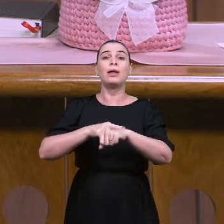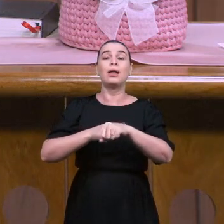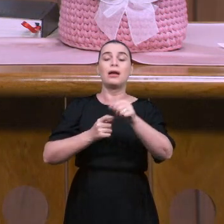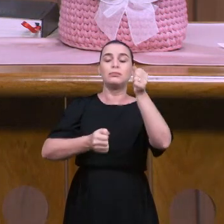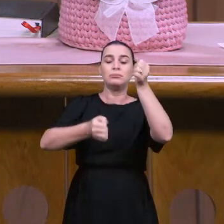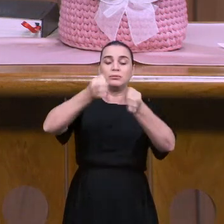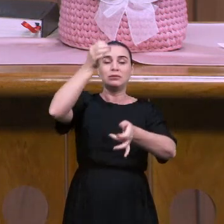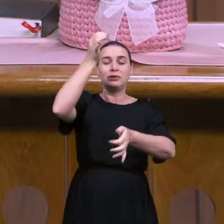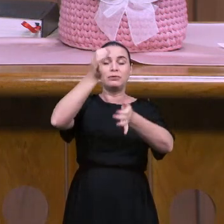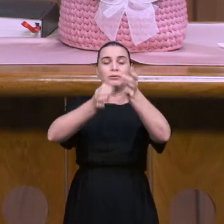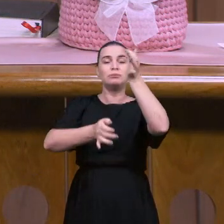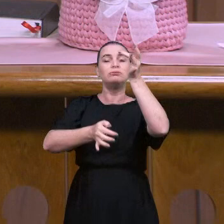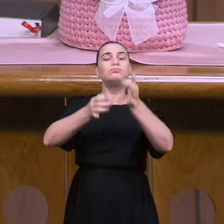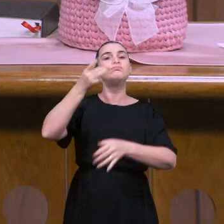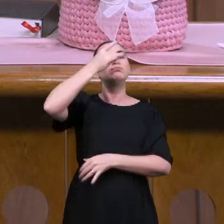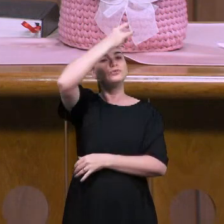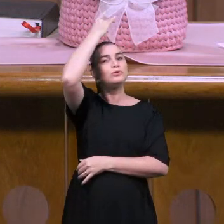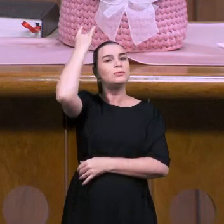du Saint-Esprit.